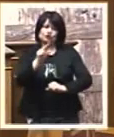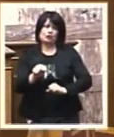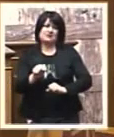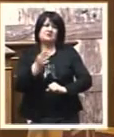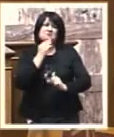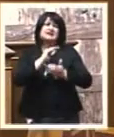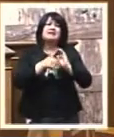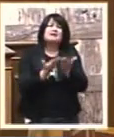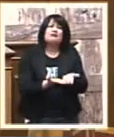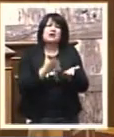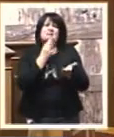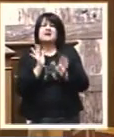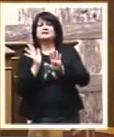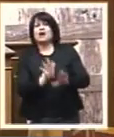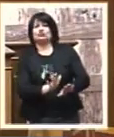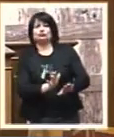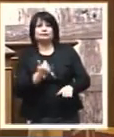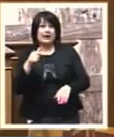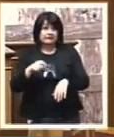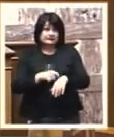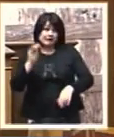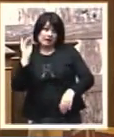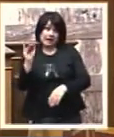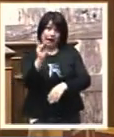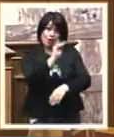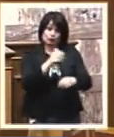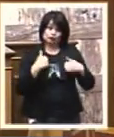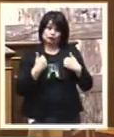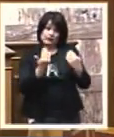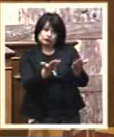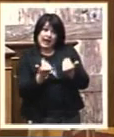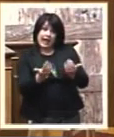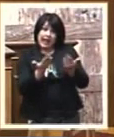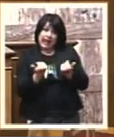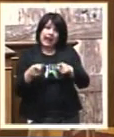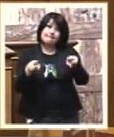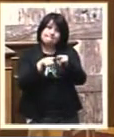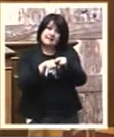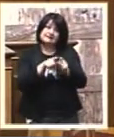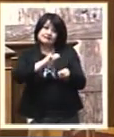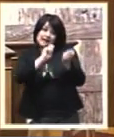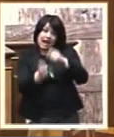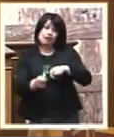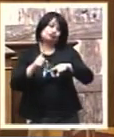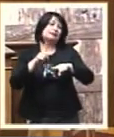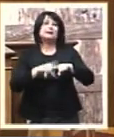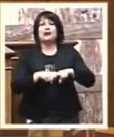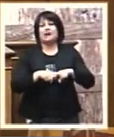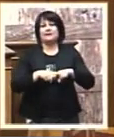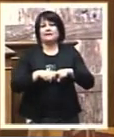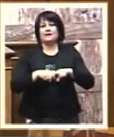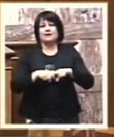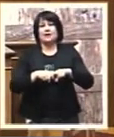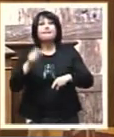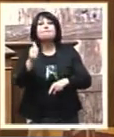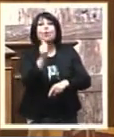εγκατάλειψης. Γι' αυτό καλώ σήμερα την νεολαία, ελάτε να αλλάξουμε την Ελλάδα. Πάρτε την δικιά σας τύχη